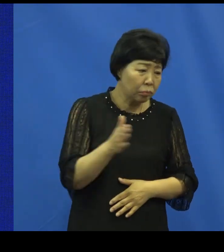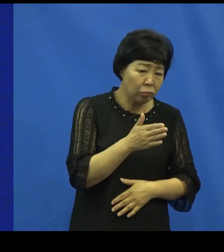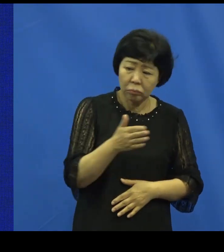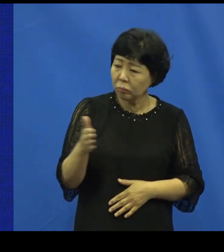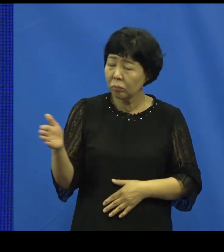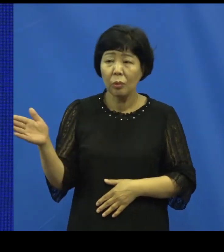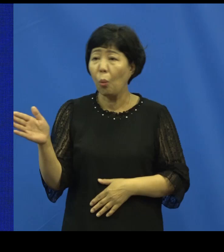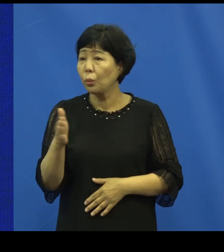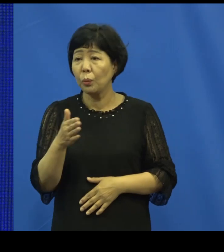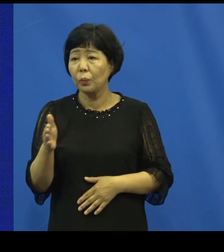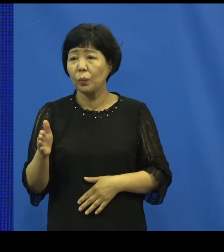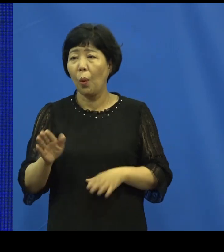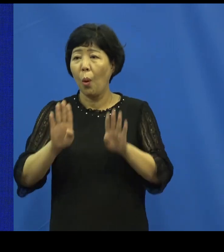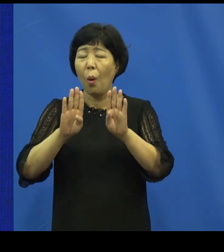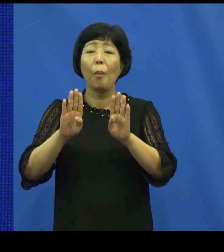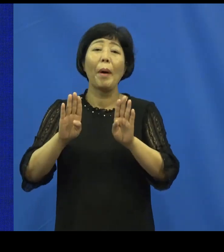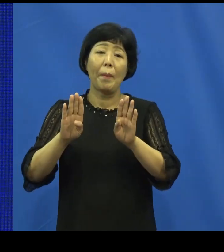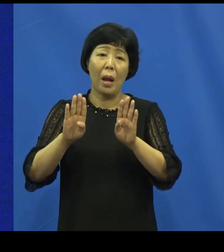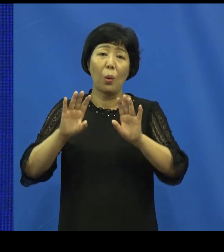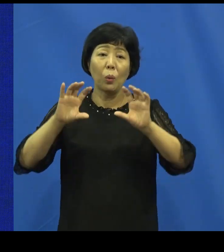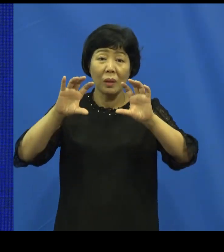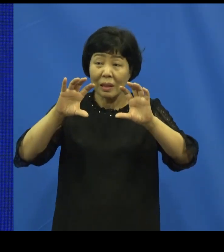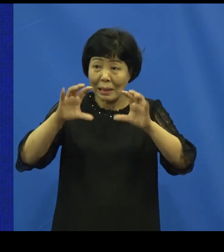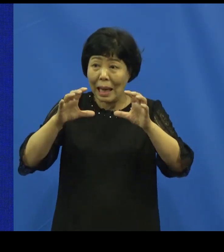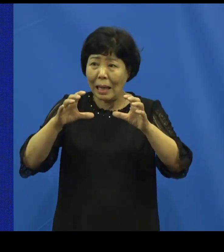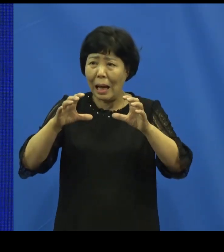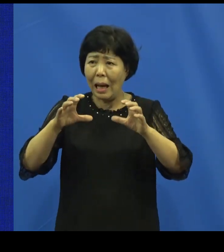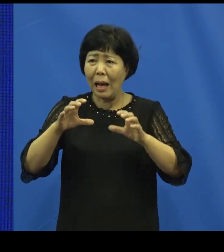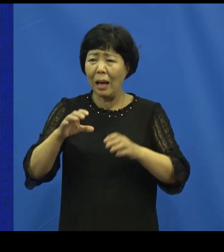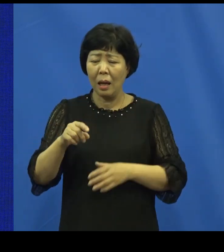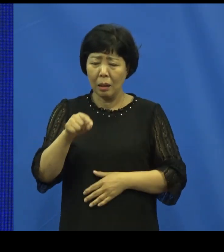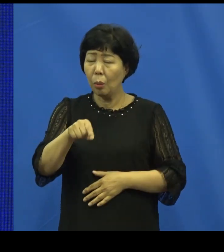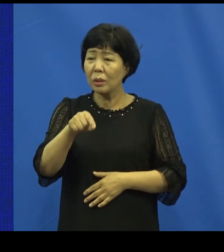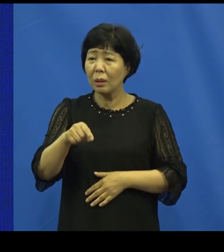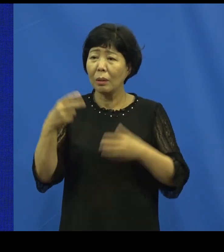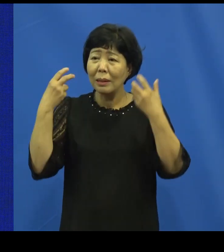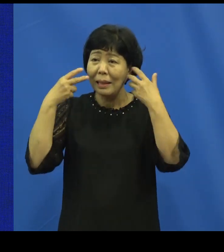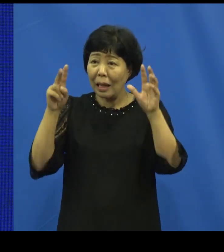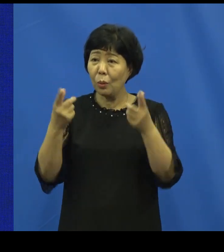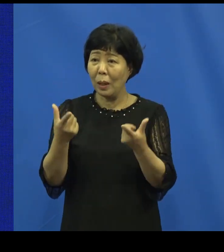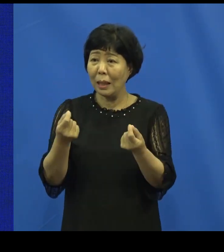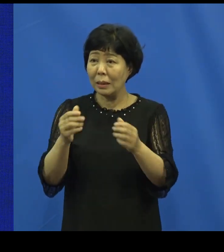왜요? 바벨론이라는 문화에서는 만들어질 수 없는 사람이에요.